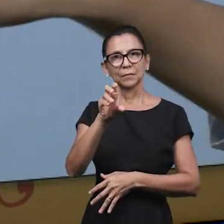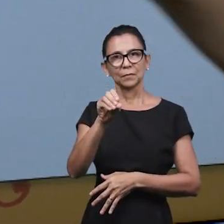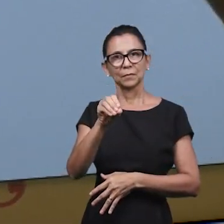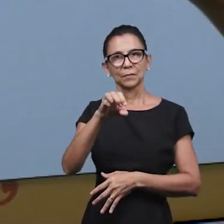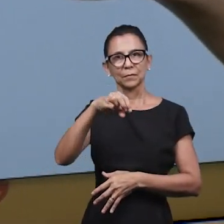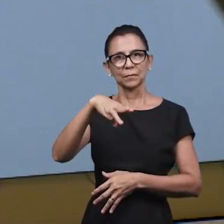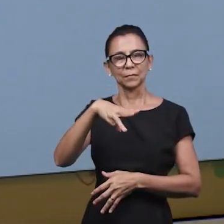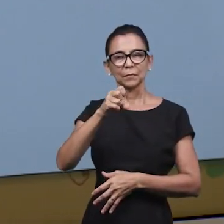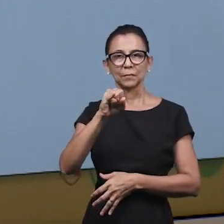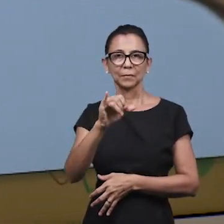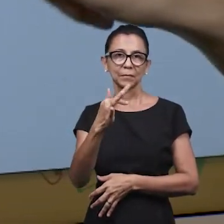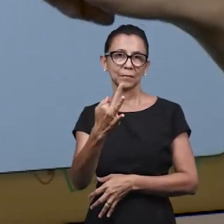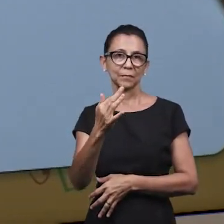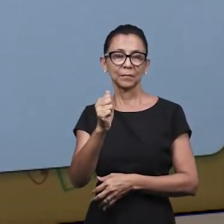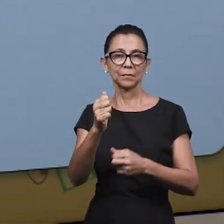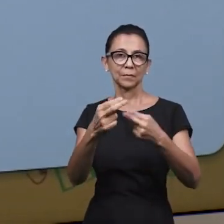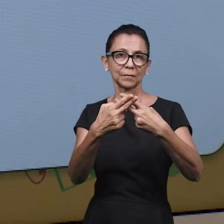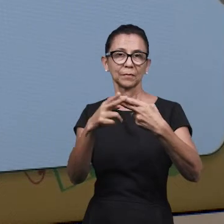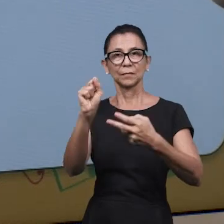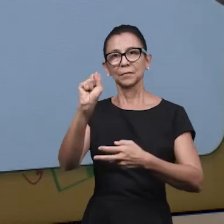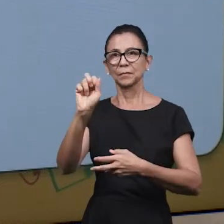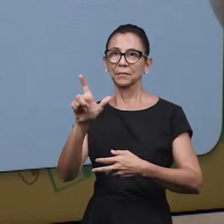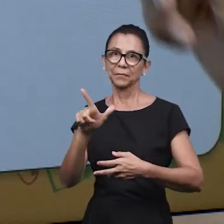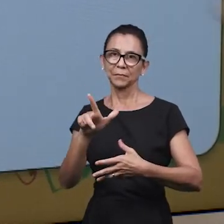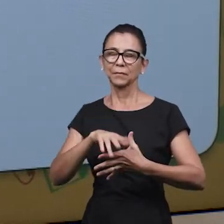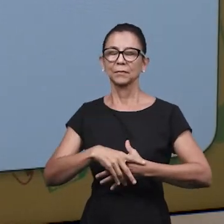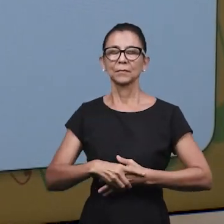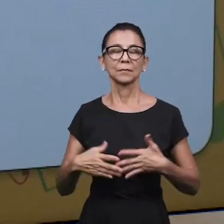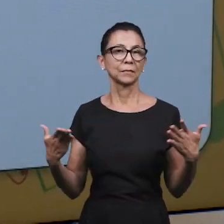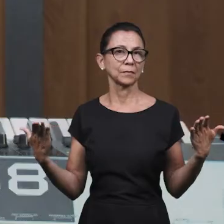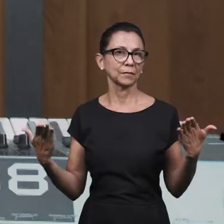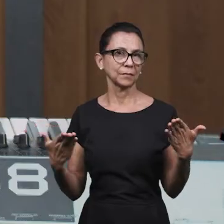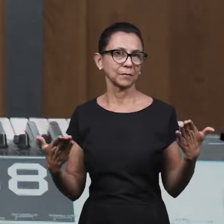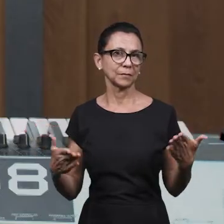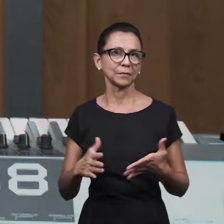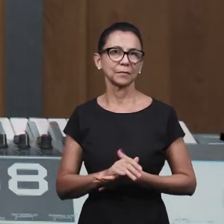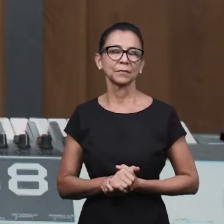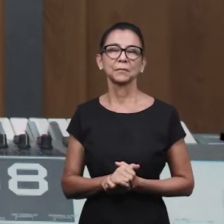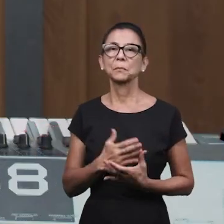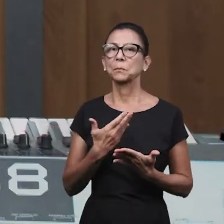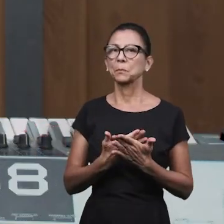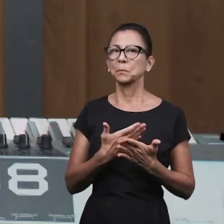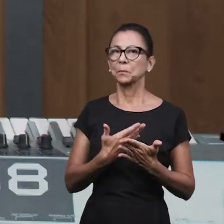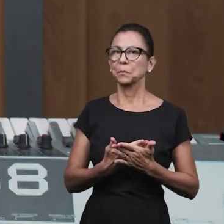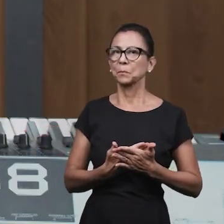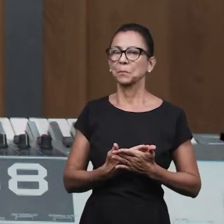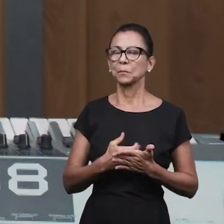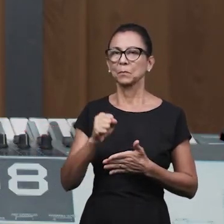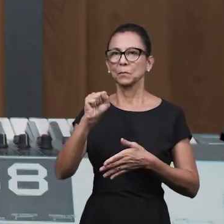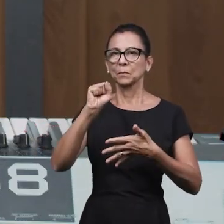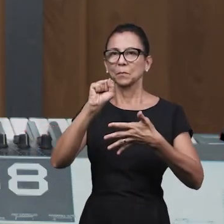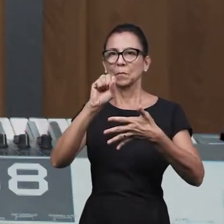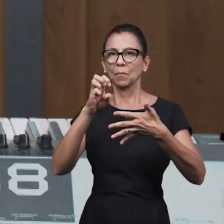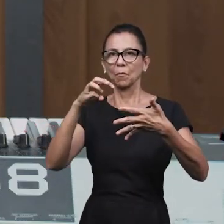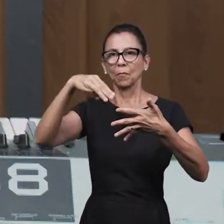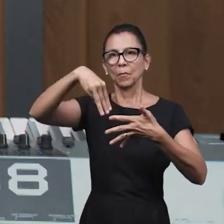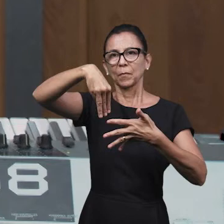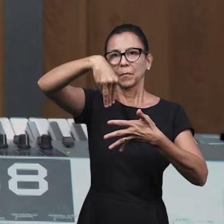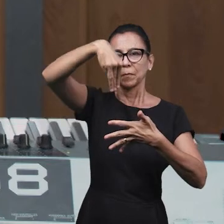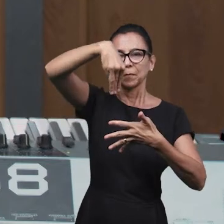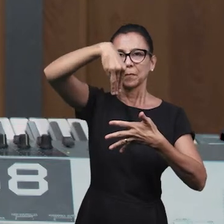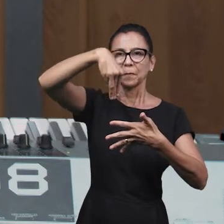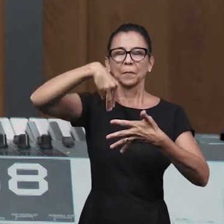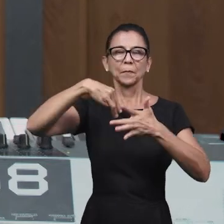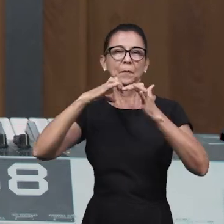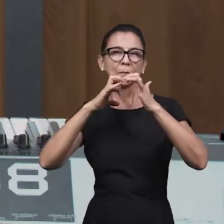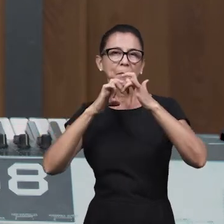si, do, ré, mi, fa, dièse et le sol. Donc, aujourd'hui, nous avons appris la gamme de sol majeur